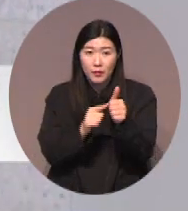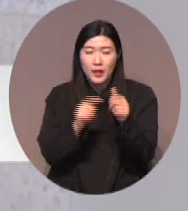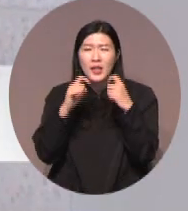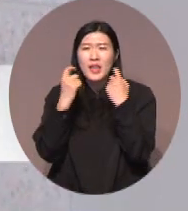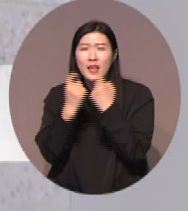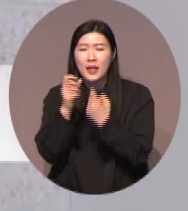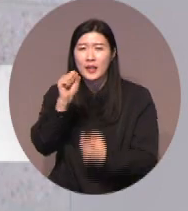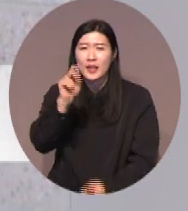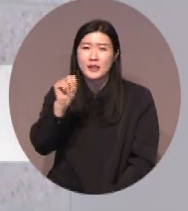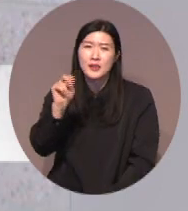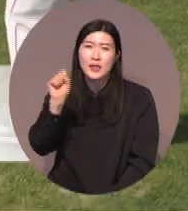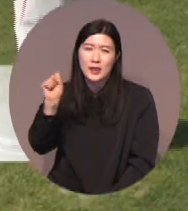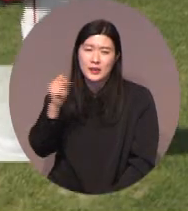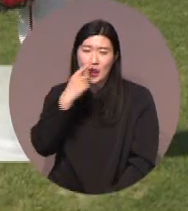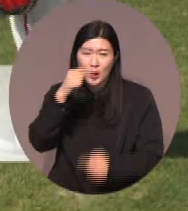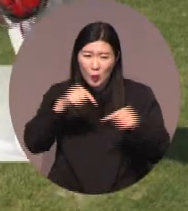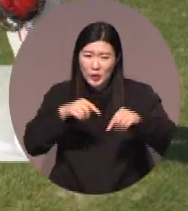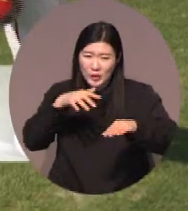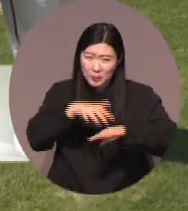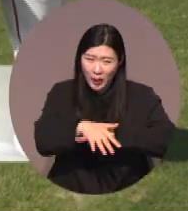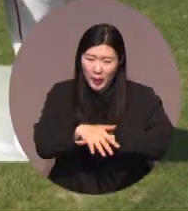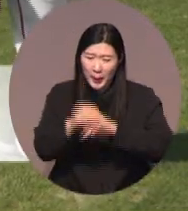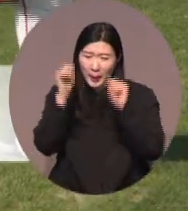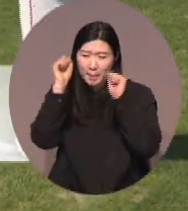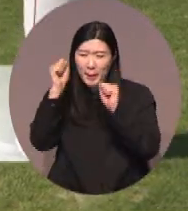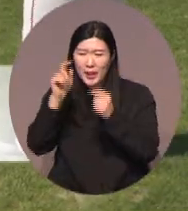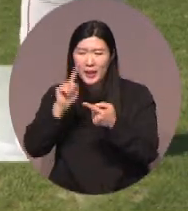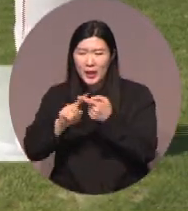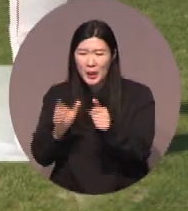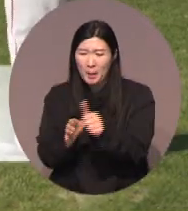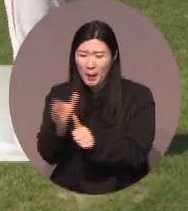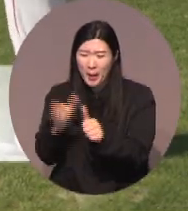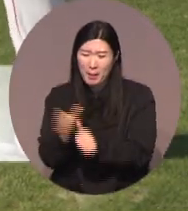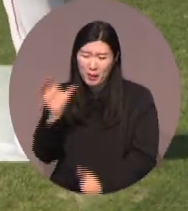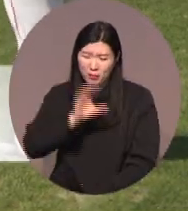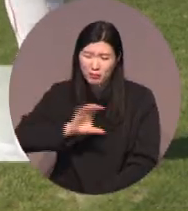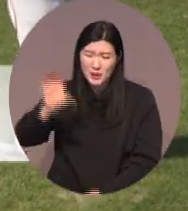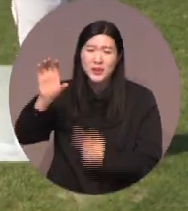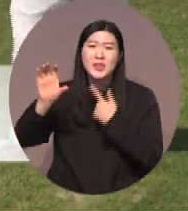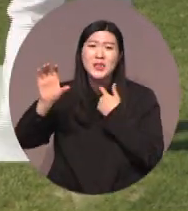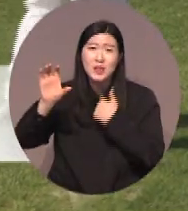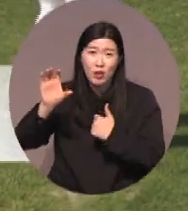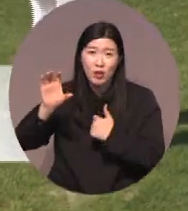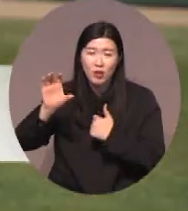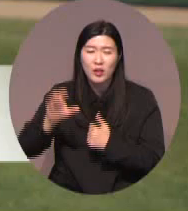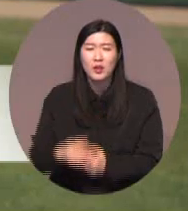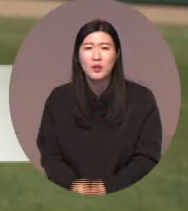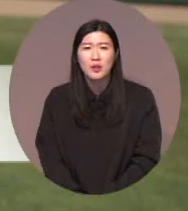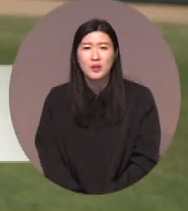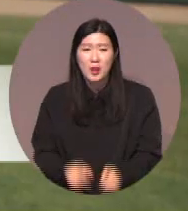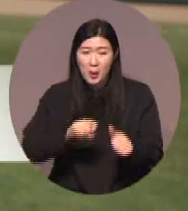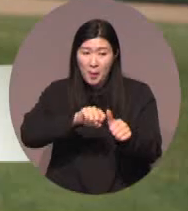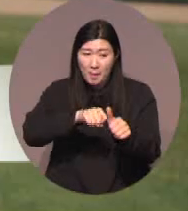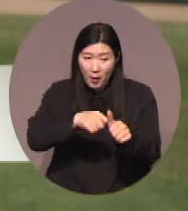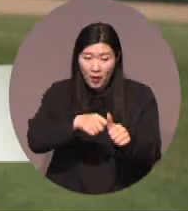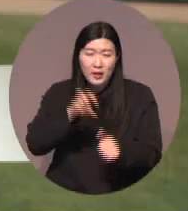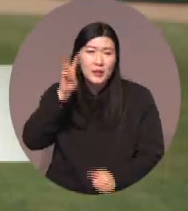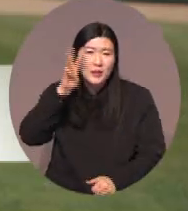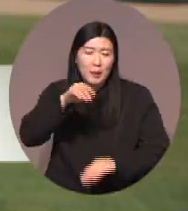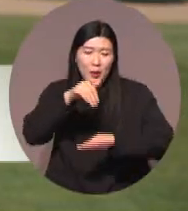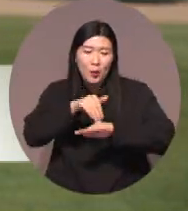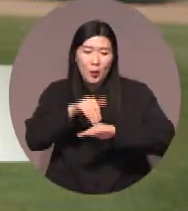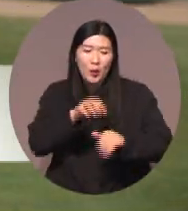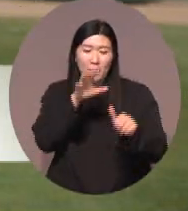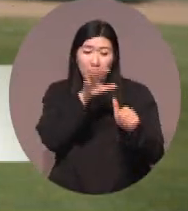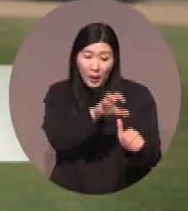SNS 비공개 계정에 코치의지도 방식과 팬들의 의견을 험담하는 글을 올렸다가 인터넷에 공개돼 논란이 됐고